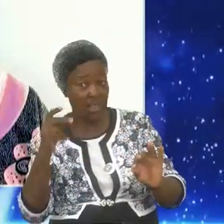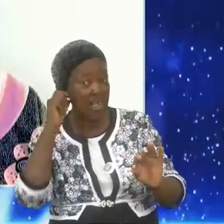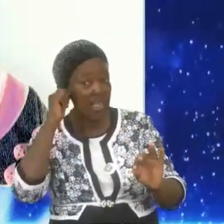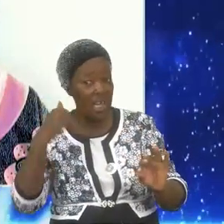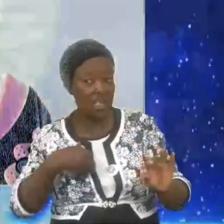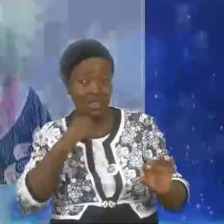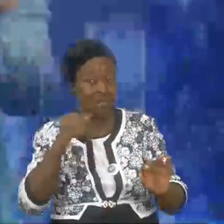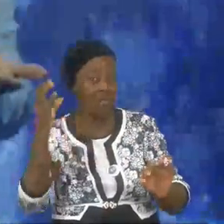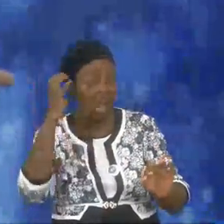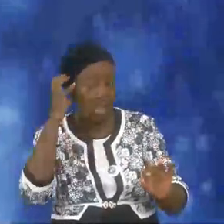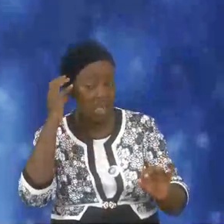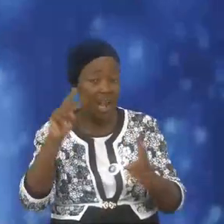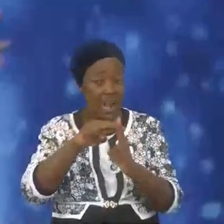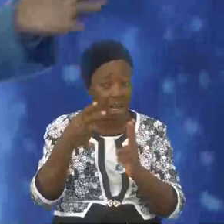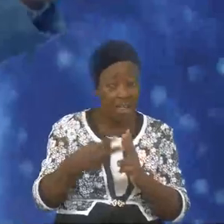L'oreille n'a pas vu.